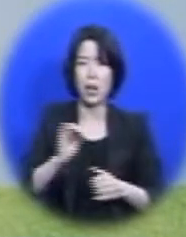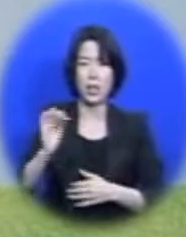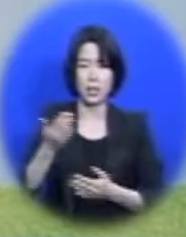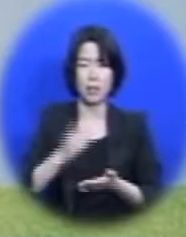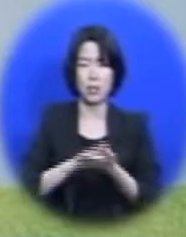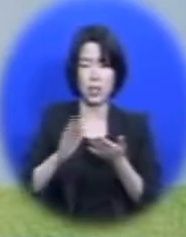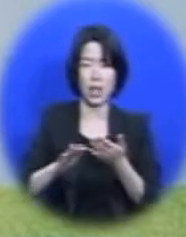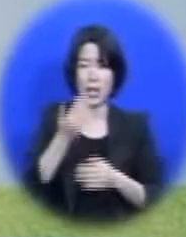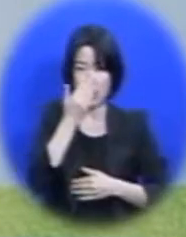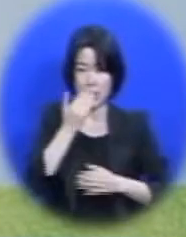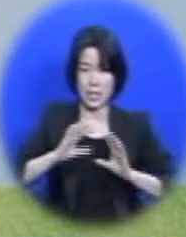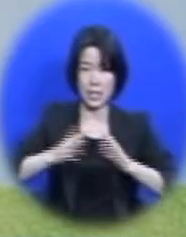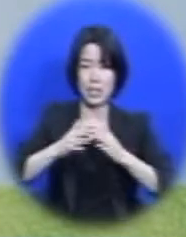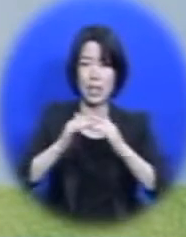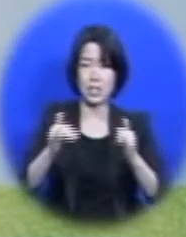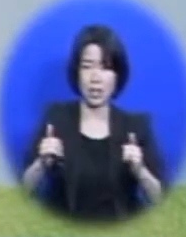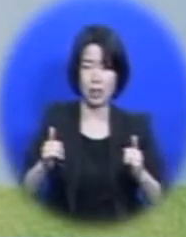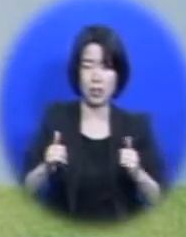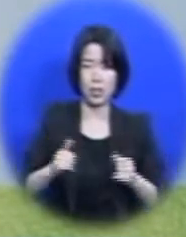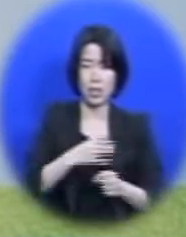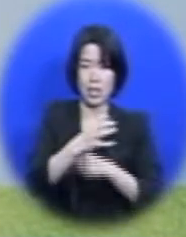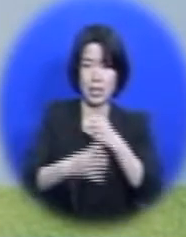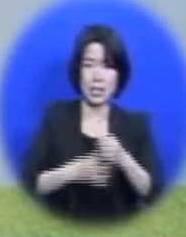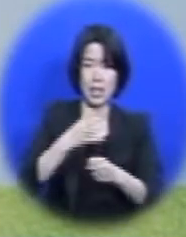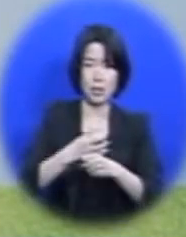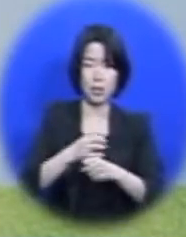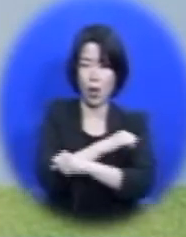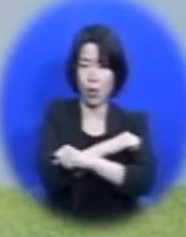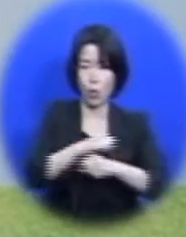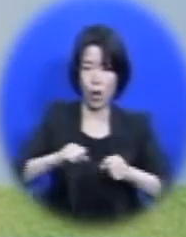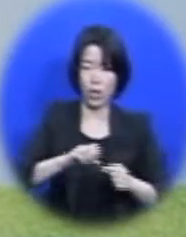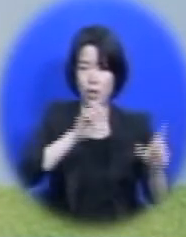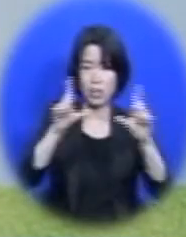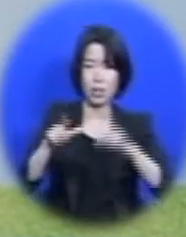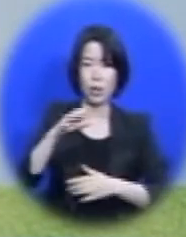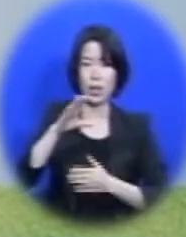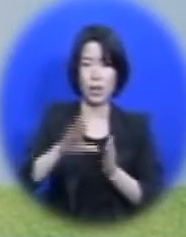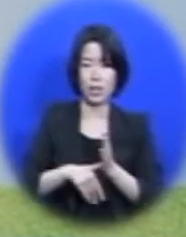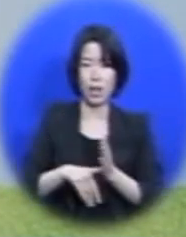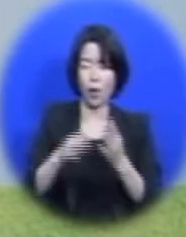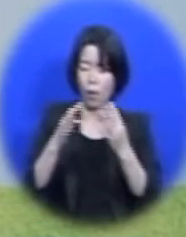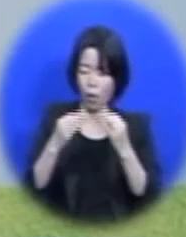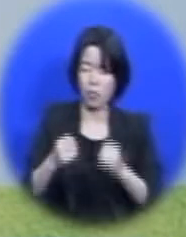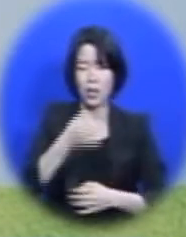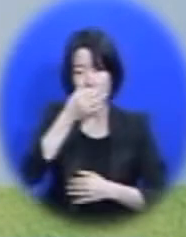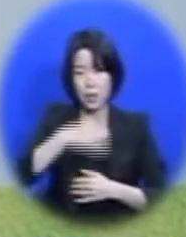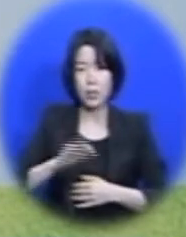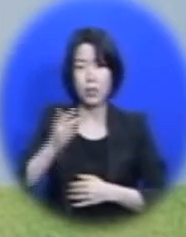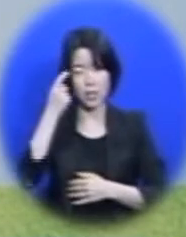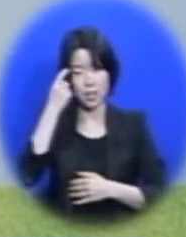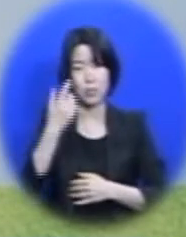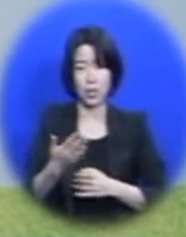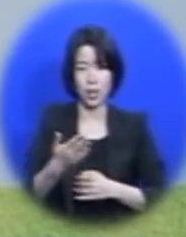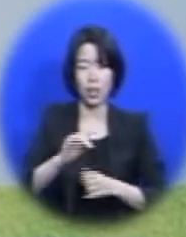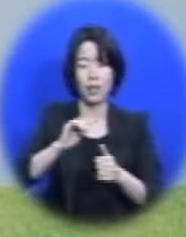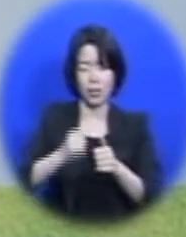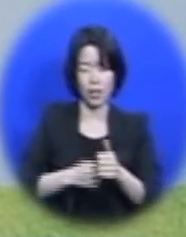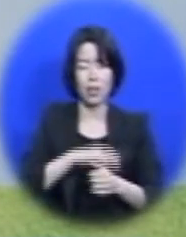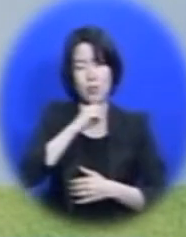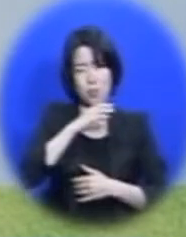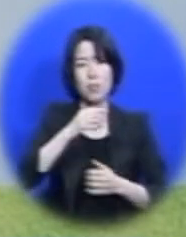이스라엘 백성들이 40년 광야 생활을 할 때 얼마나 힘들었겠어요. 당연히 불평 원망이